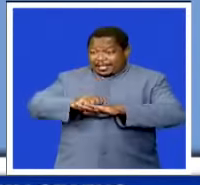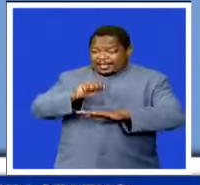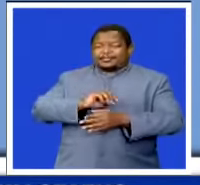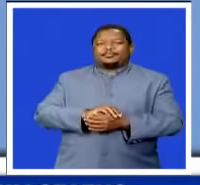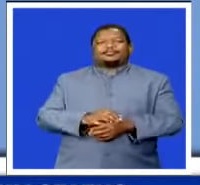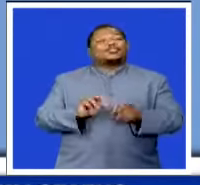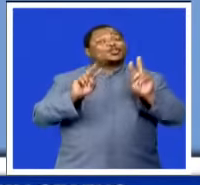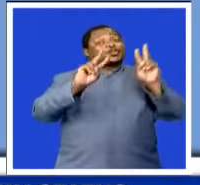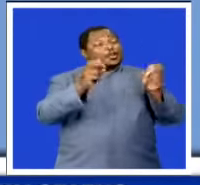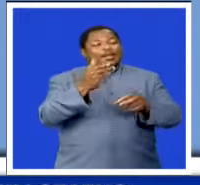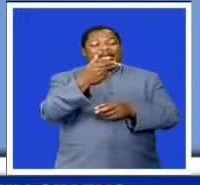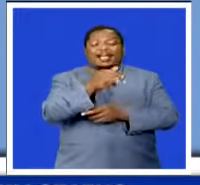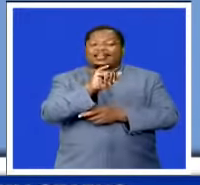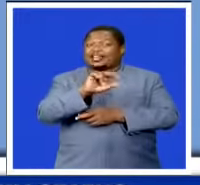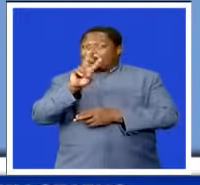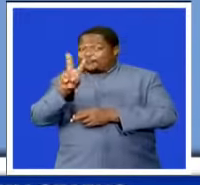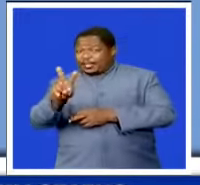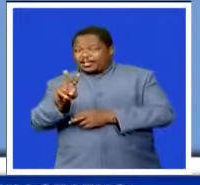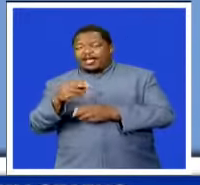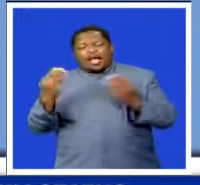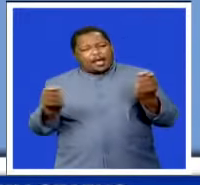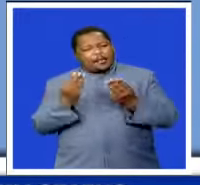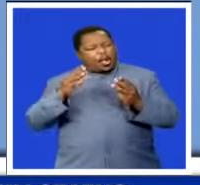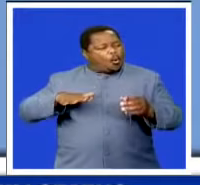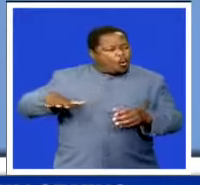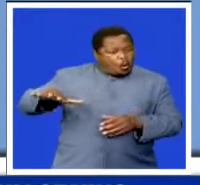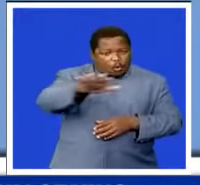sithi likhonile kufika ku